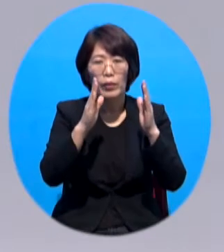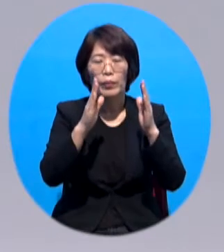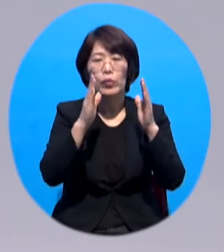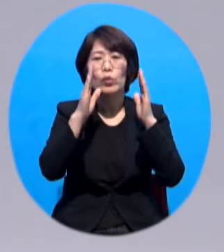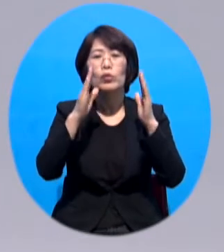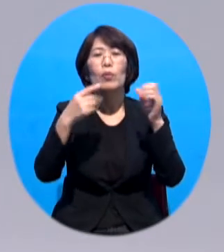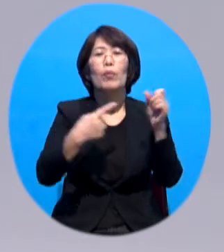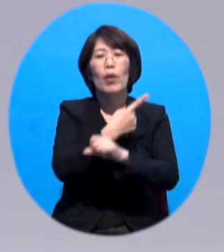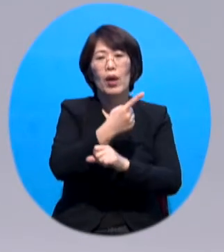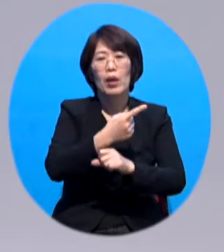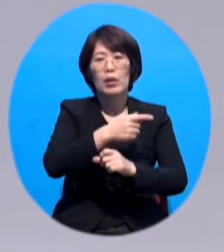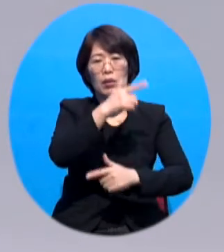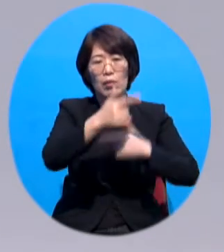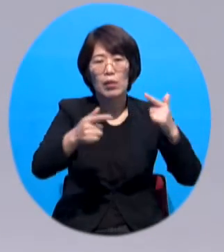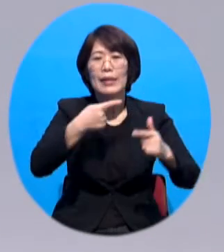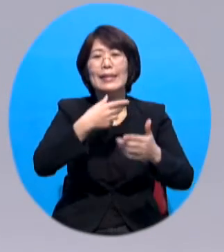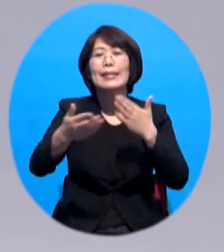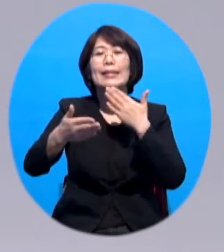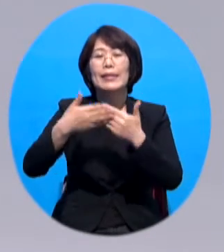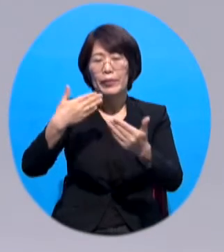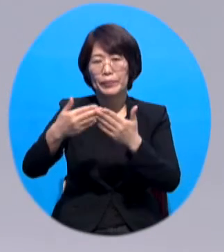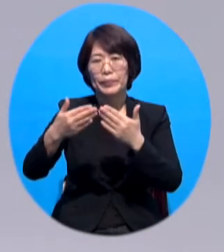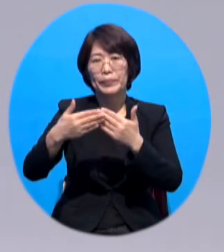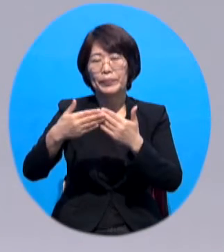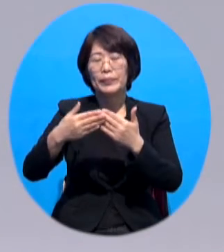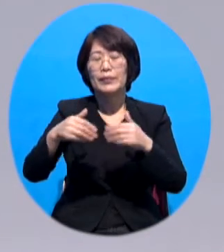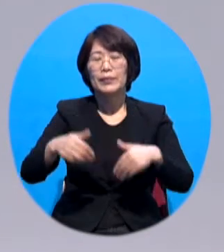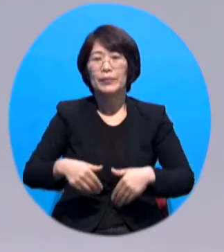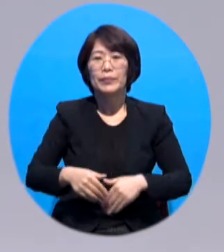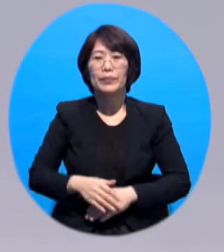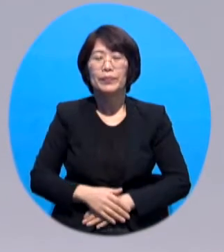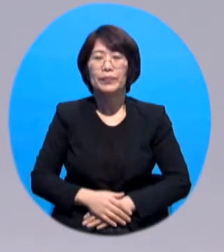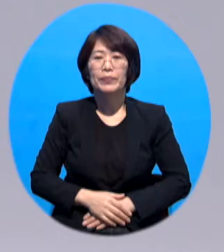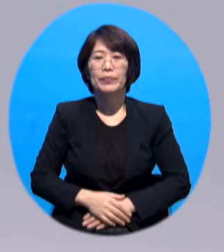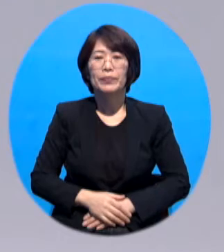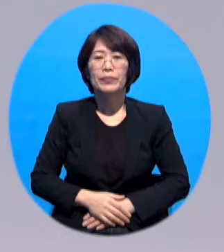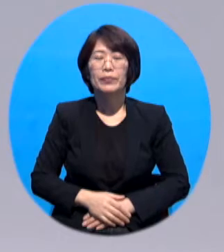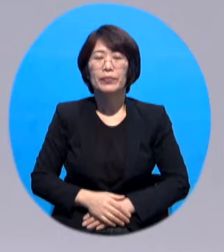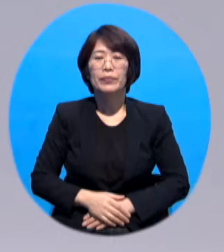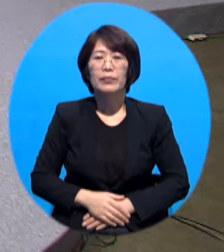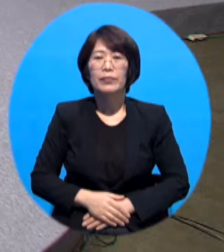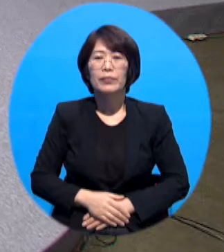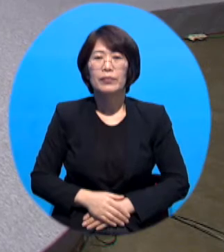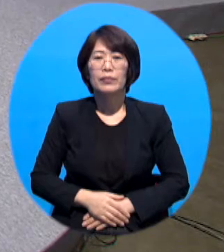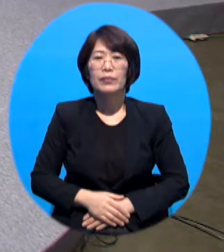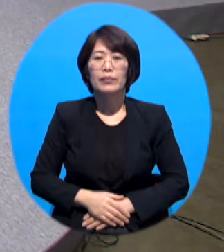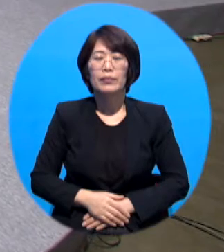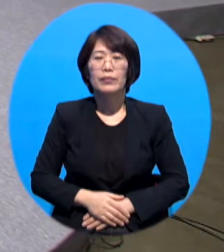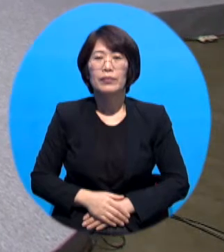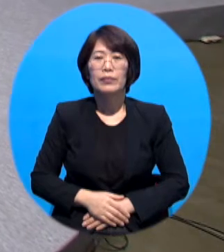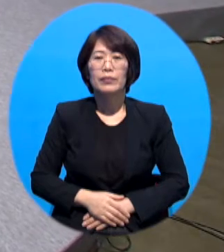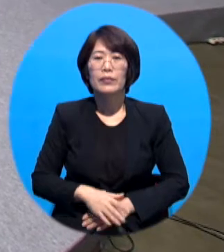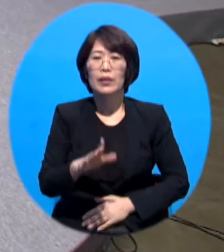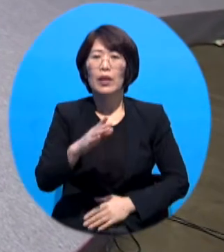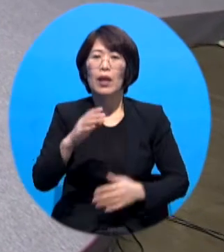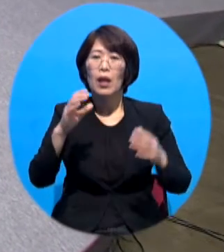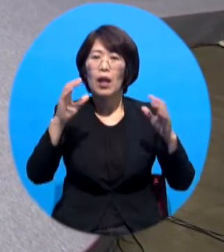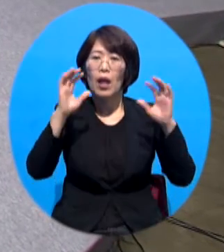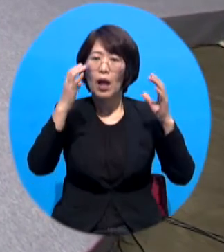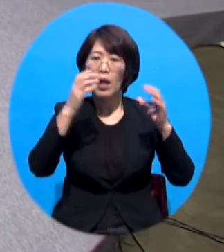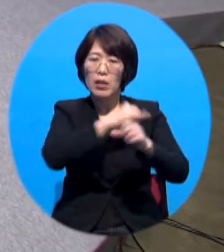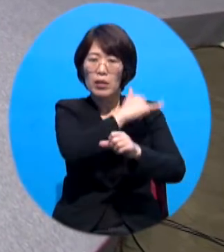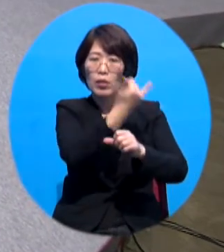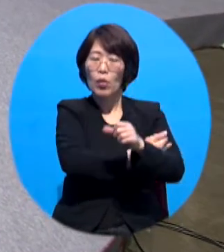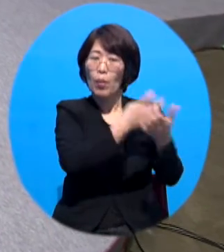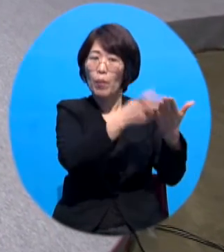따라서 다양한 체험과 공부가 아닌 내가 직원이 야에 끝났습니다 나구요 뭐지 아동 인권 조례가 도